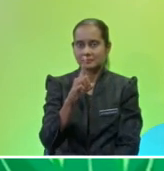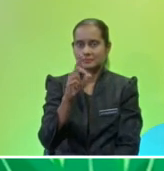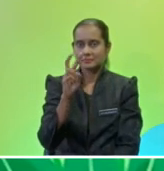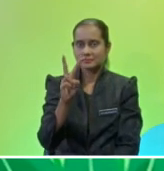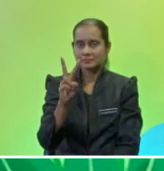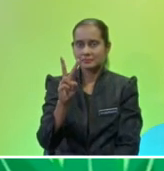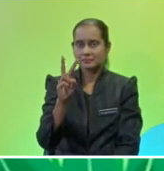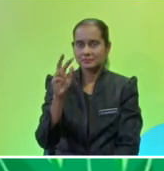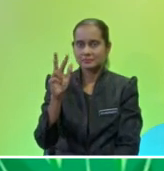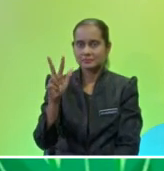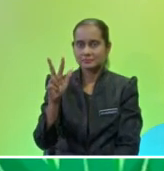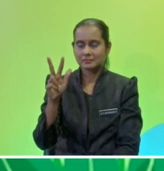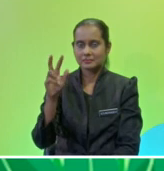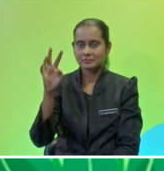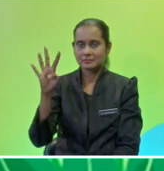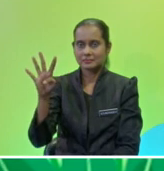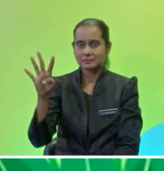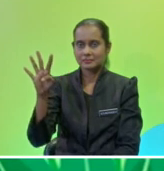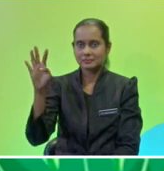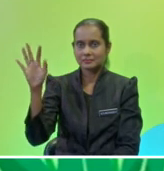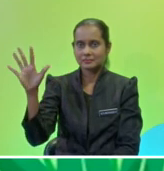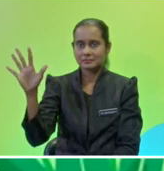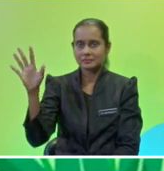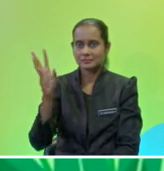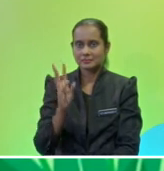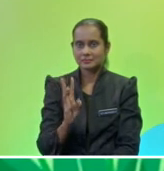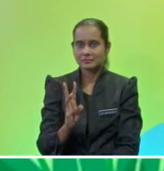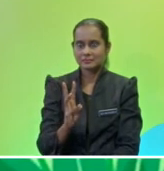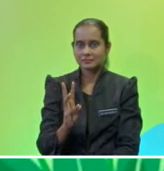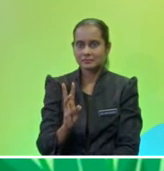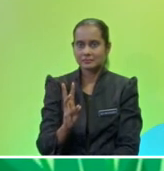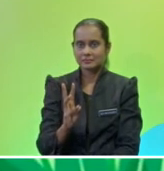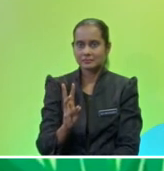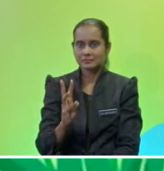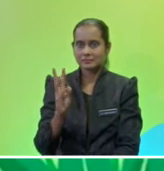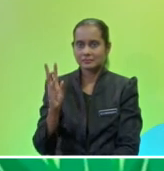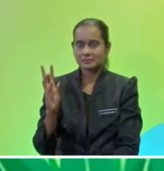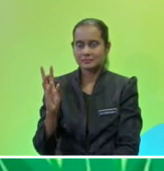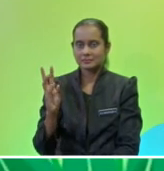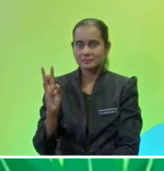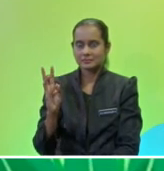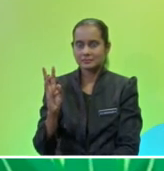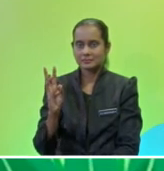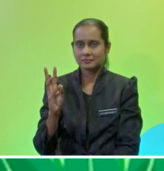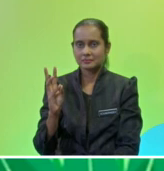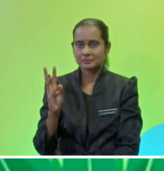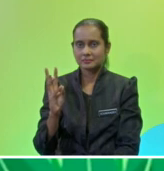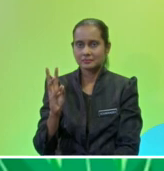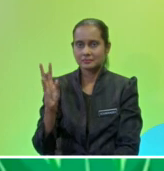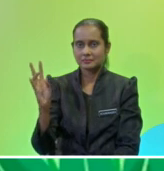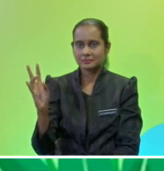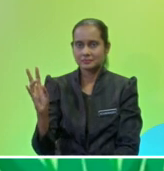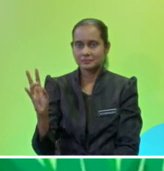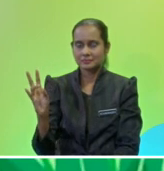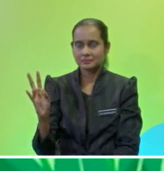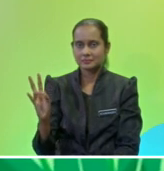2 3 4 5 6 lepas 6 Nomor berapa Nomor